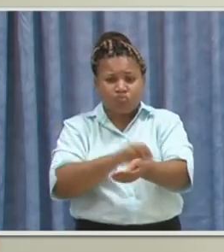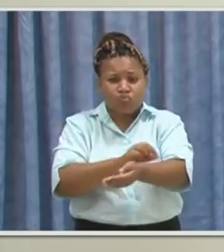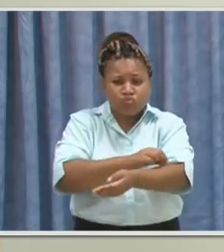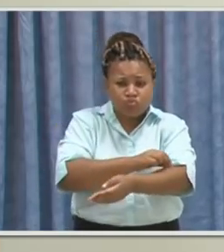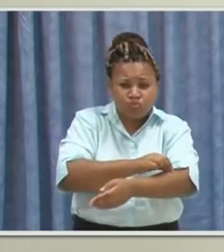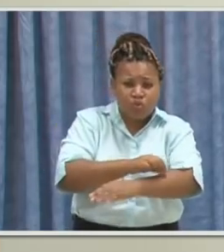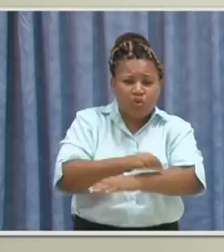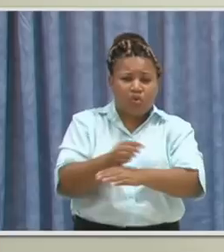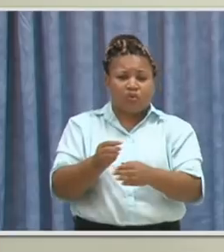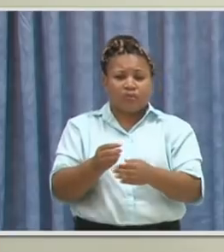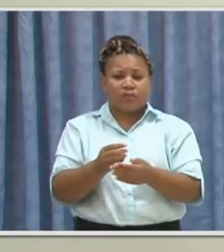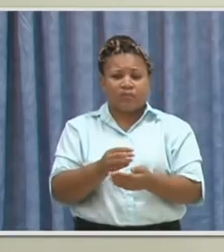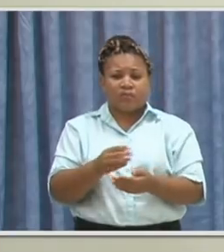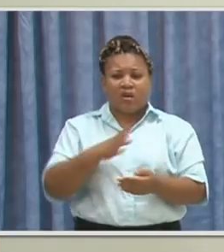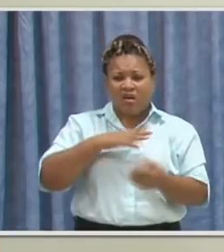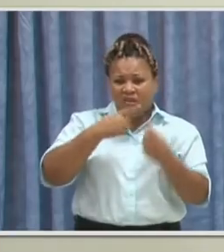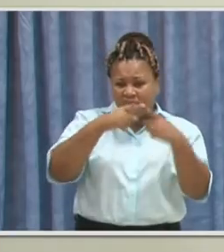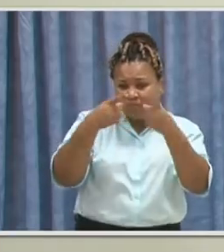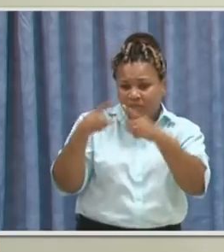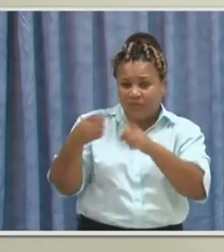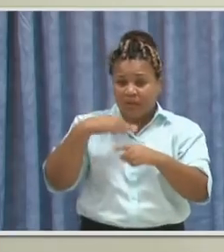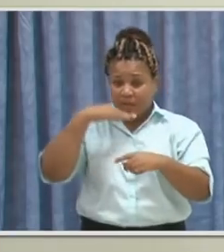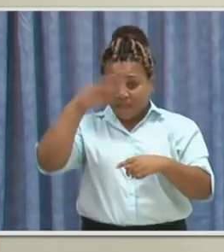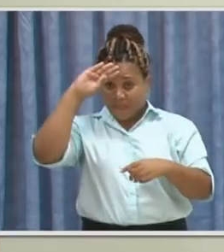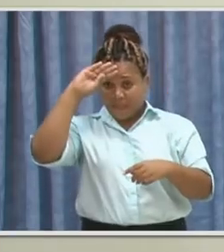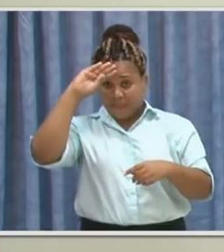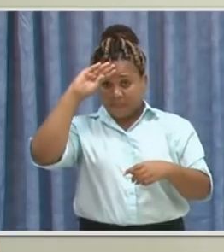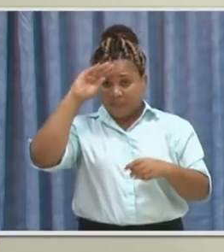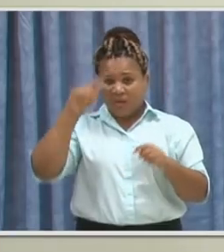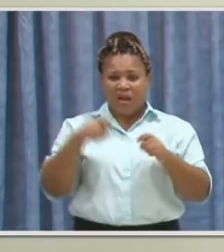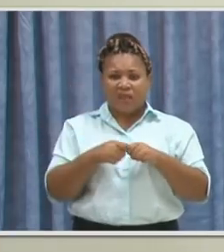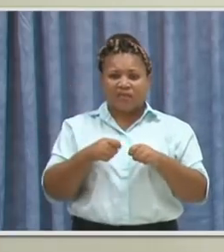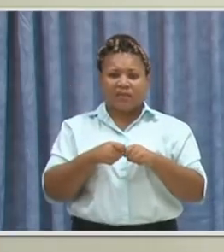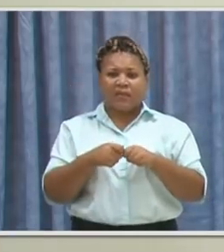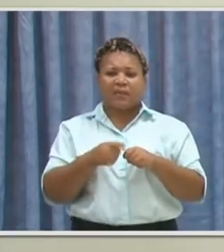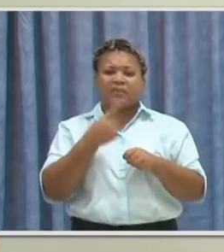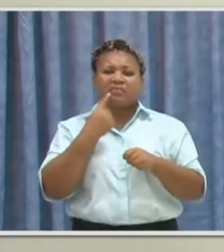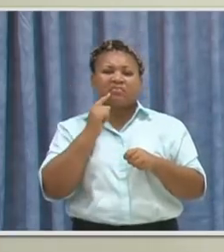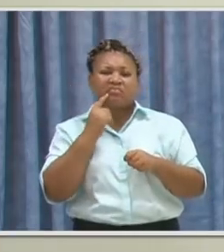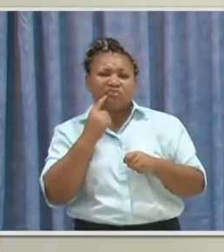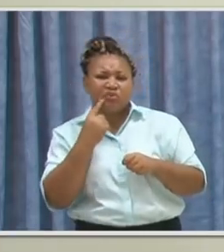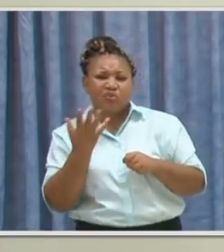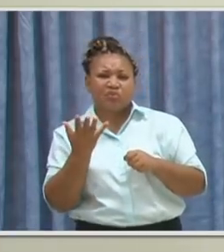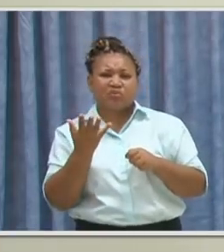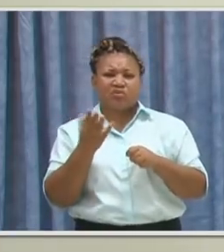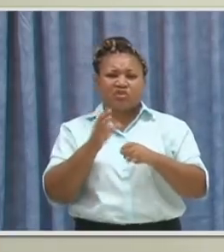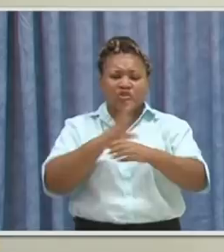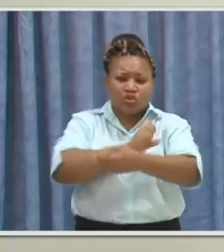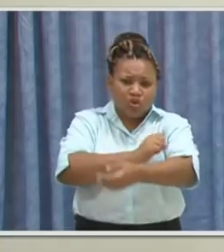traitement pour ça, par exemple, diabète, une maladie chronique, diabète, tension,